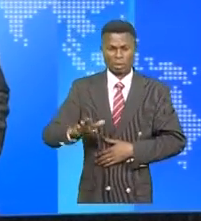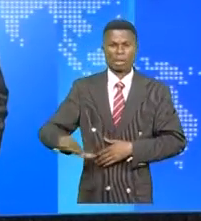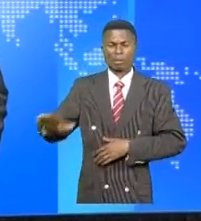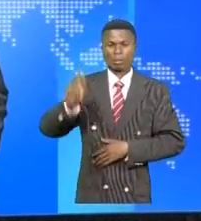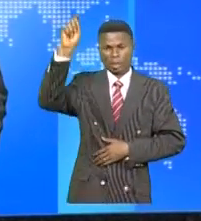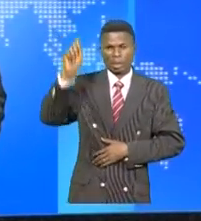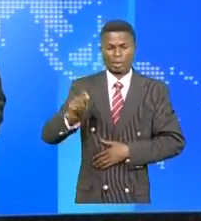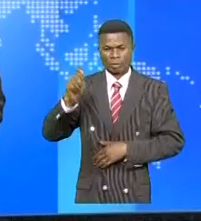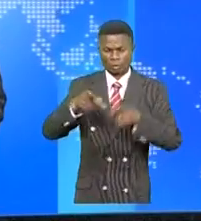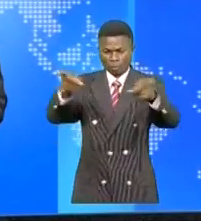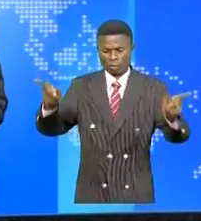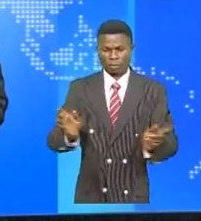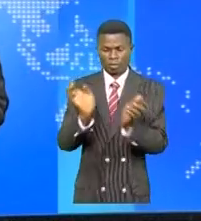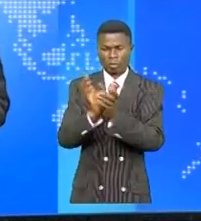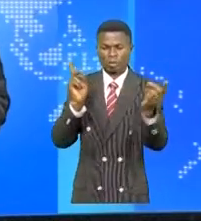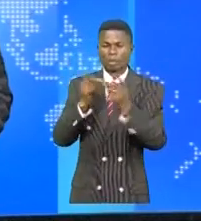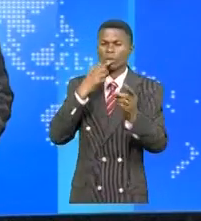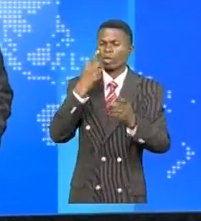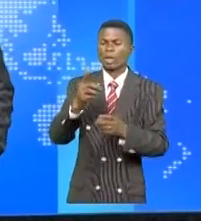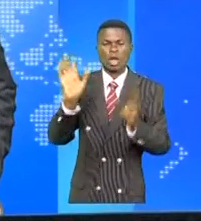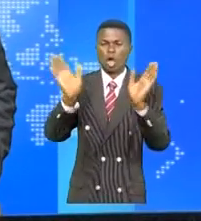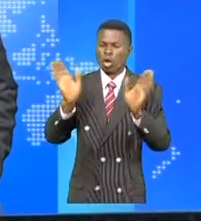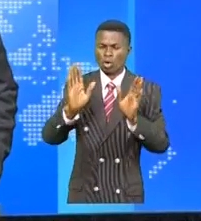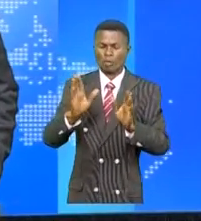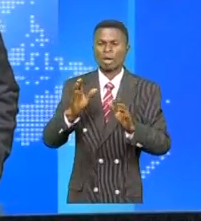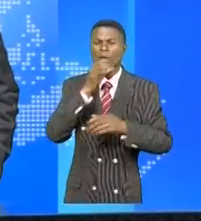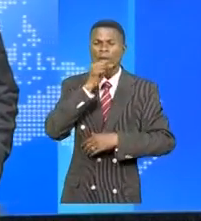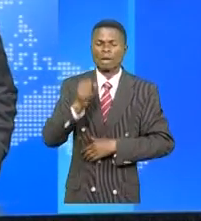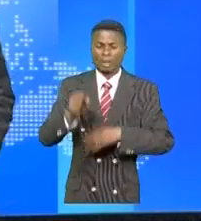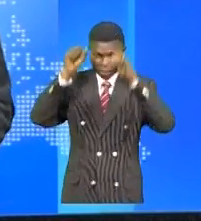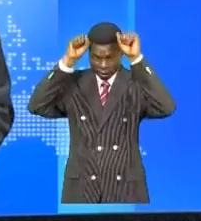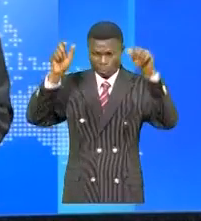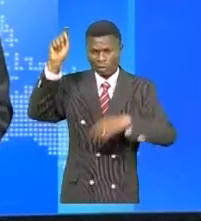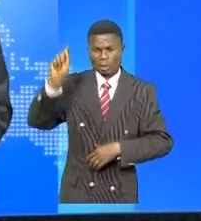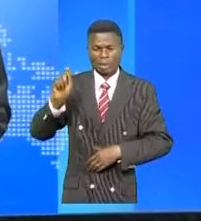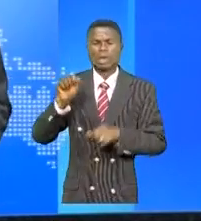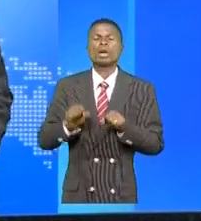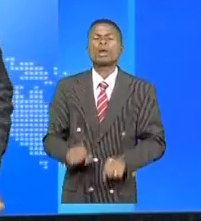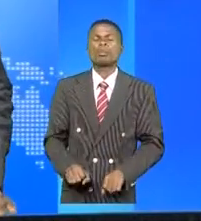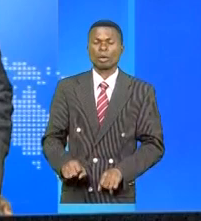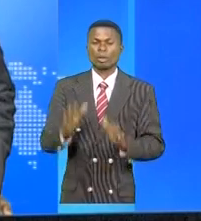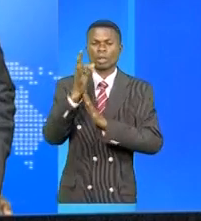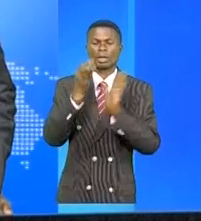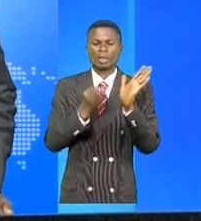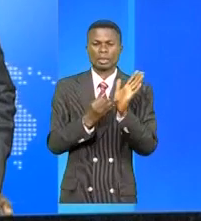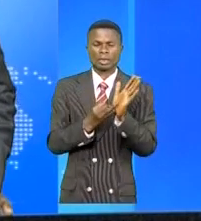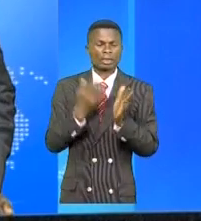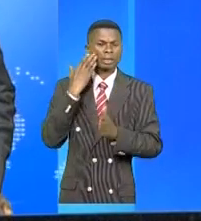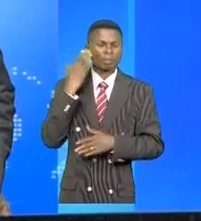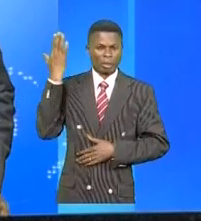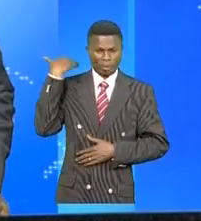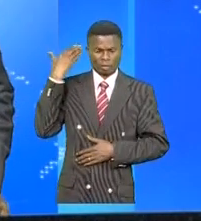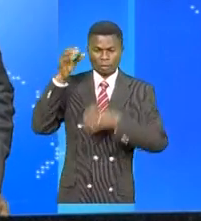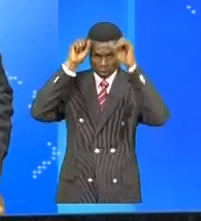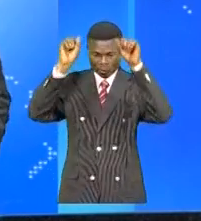précisément au stade national, pour rendre hommage à John Magufuli Pombe, leur homologue, décédé le 17 mars dernier. Le président de